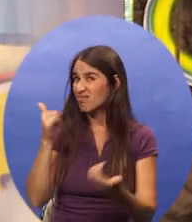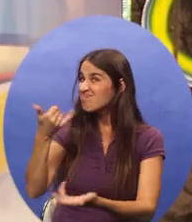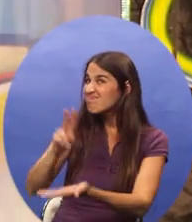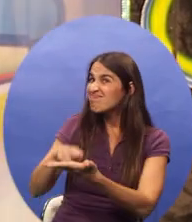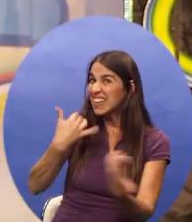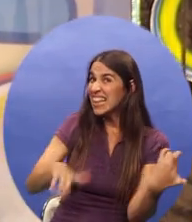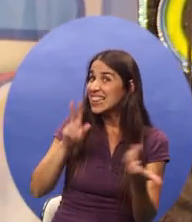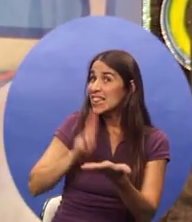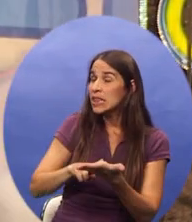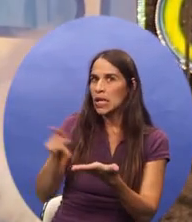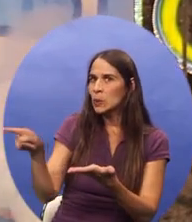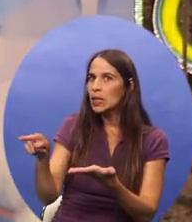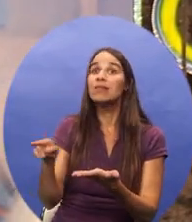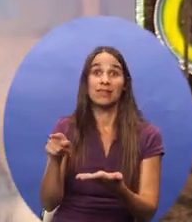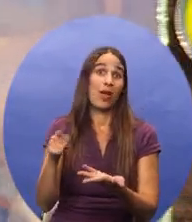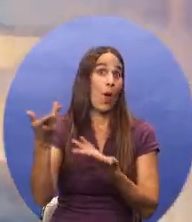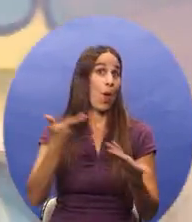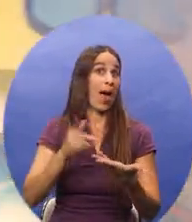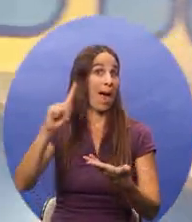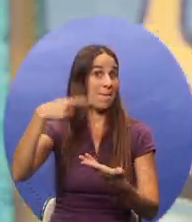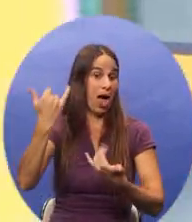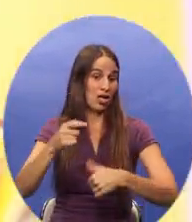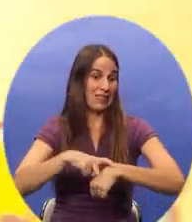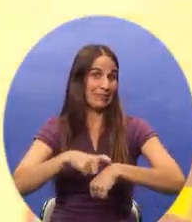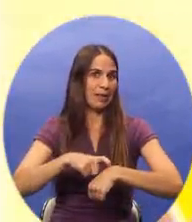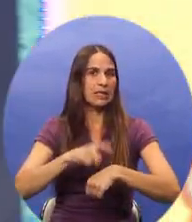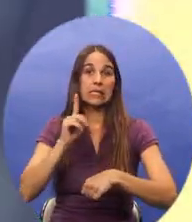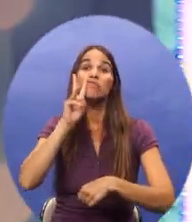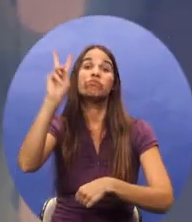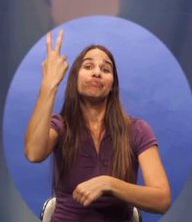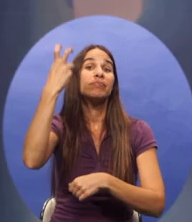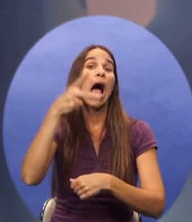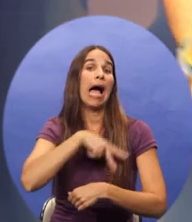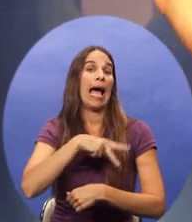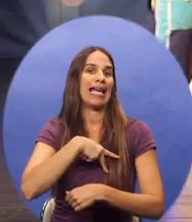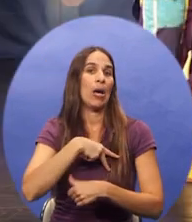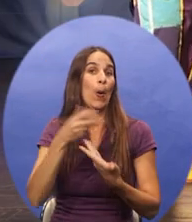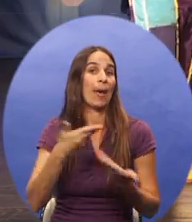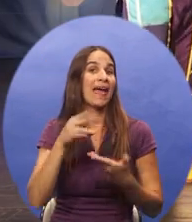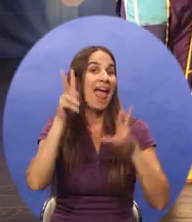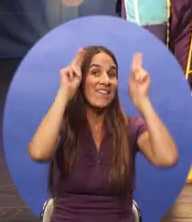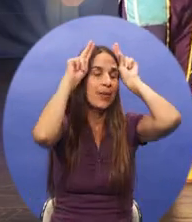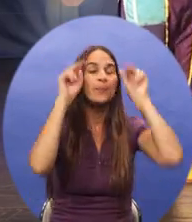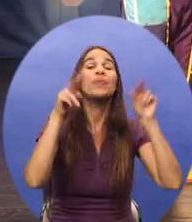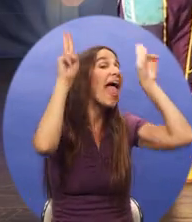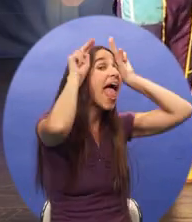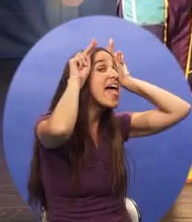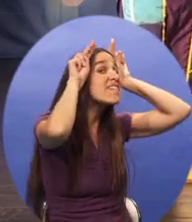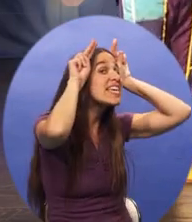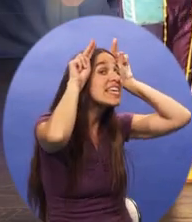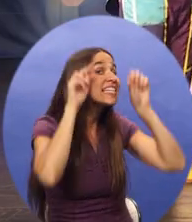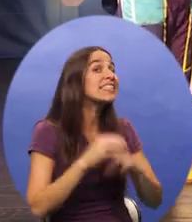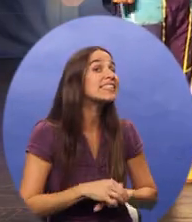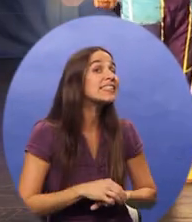נכון, גיטרה! הגיע הזמן לאורח הבא שלי. אז אני רק צריך לקרוא לאחראי האורחים אפי. אפי!